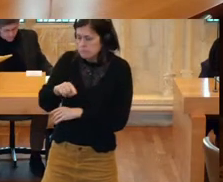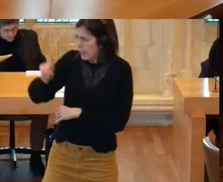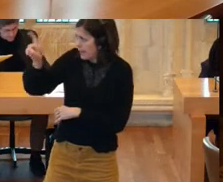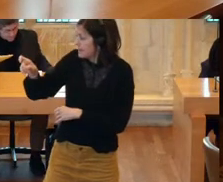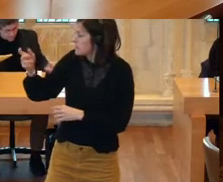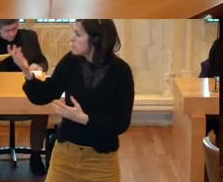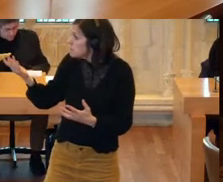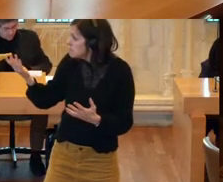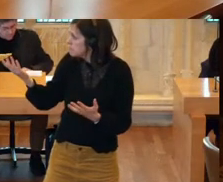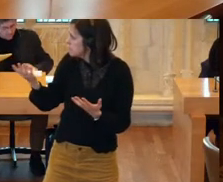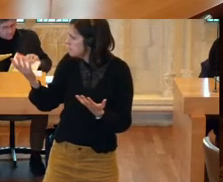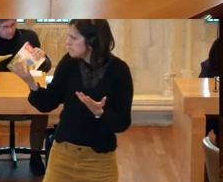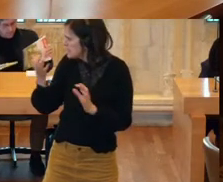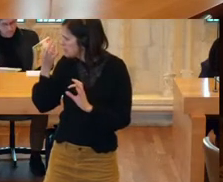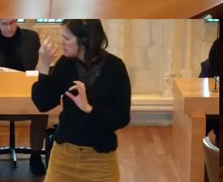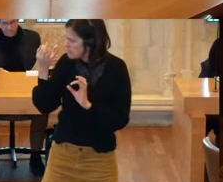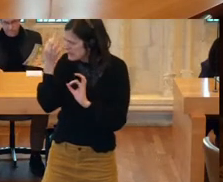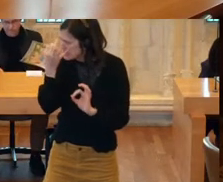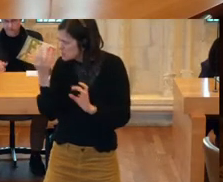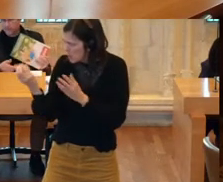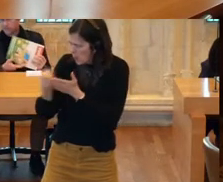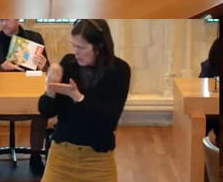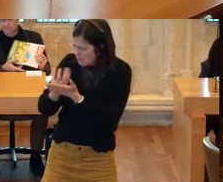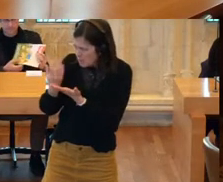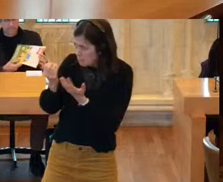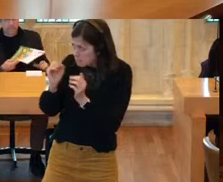qu'en est-il précisément ?